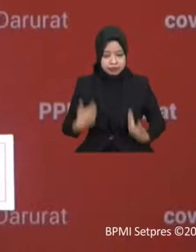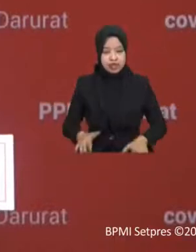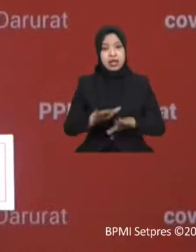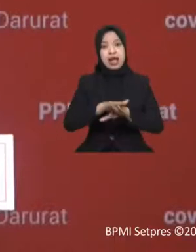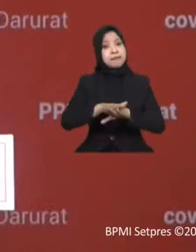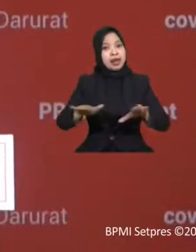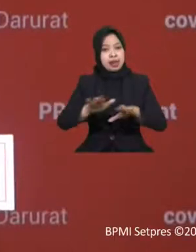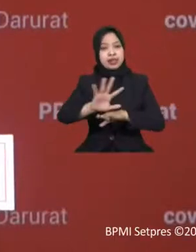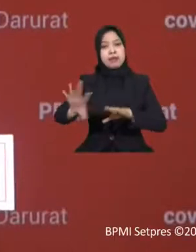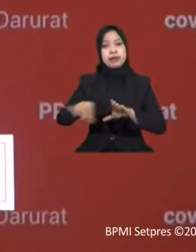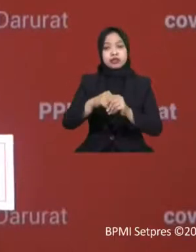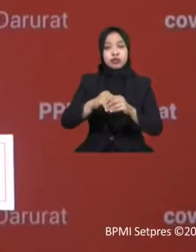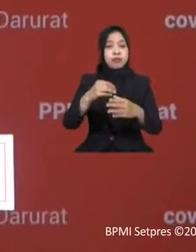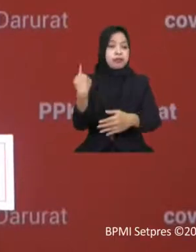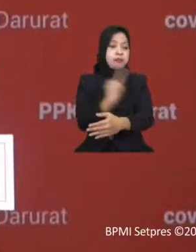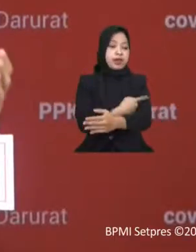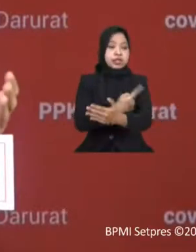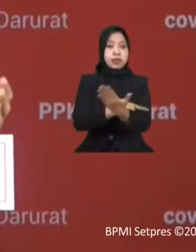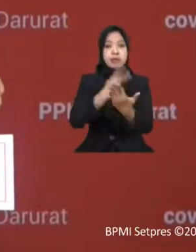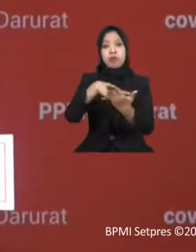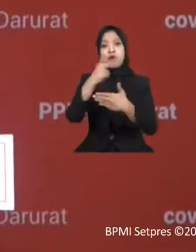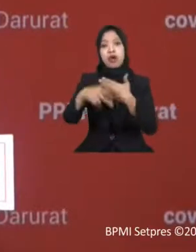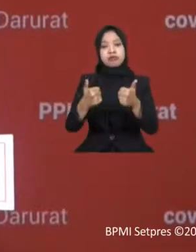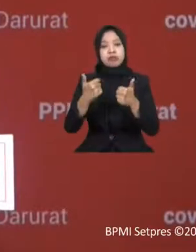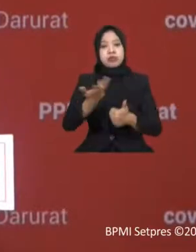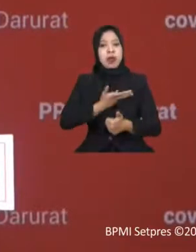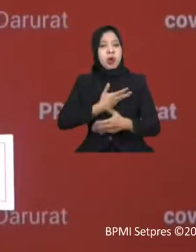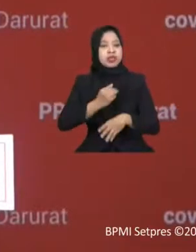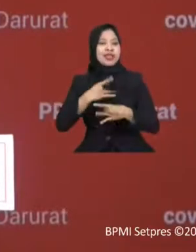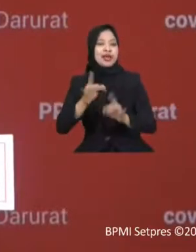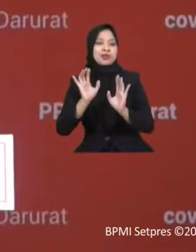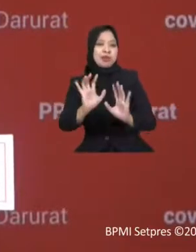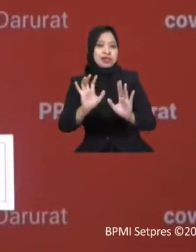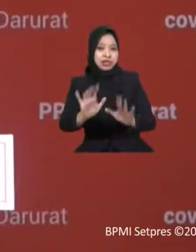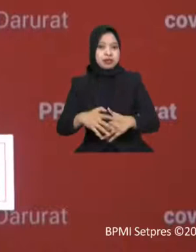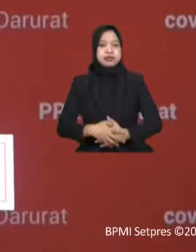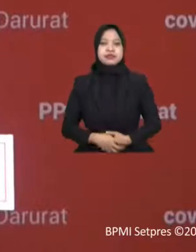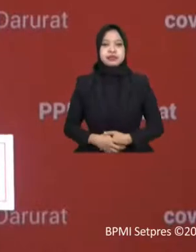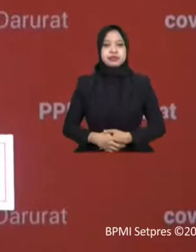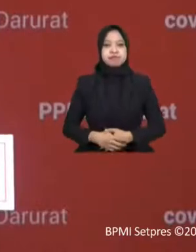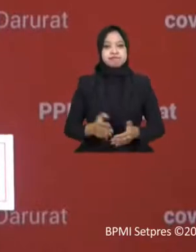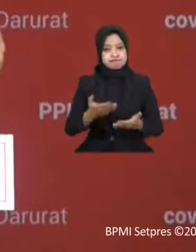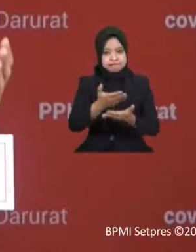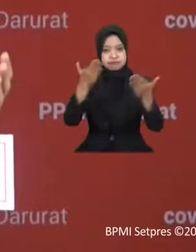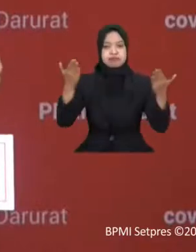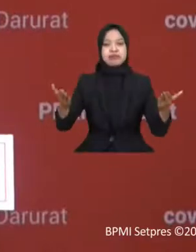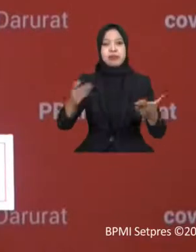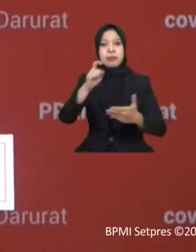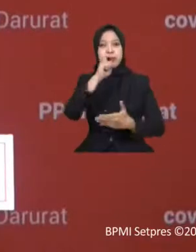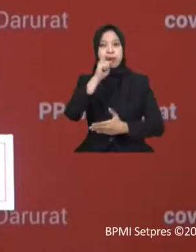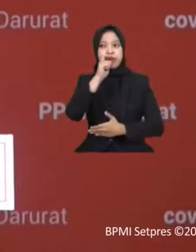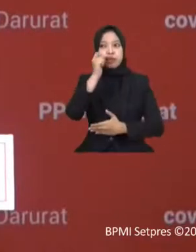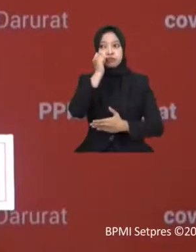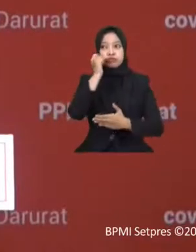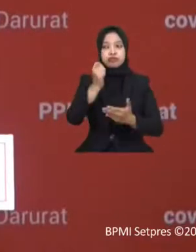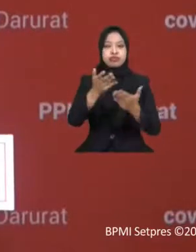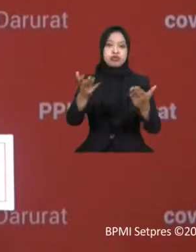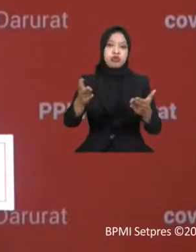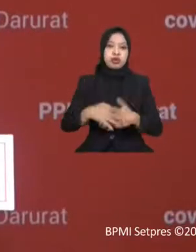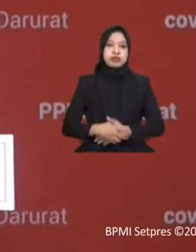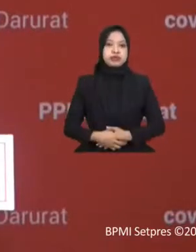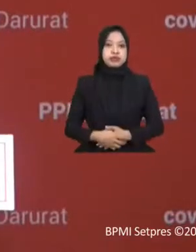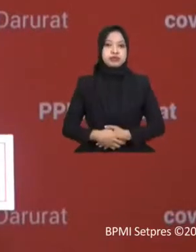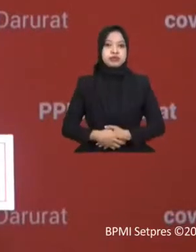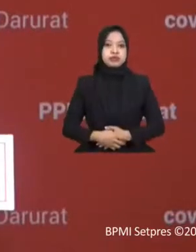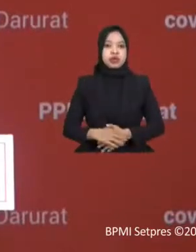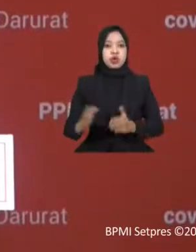dan cakupan vaksinasi menjadi lebih tinggi bapak ibu saudara sebangsa setanah air